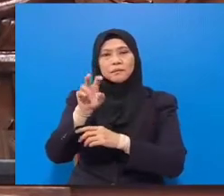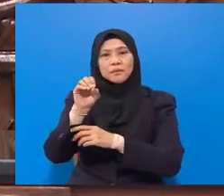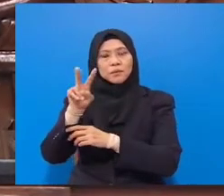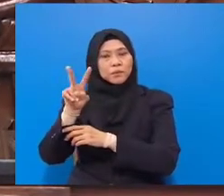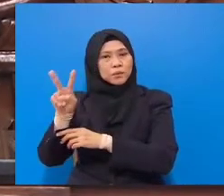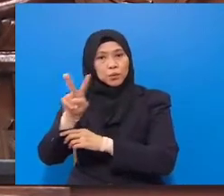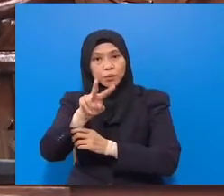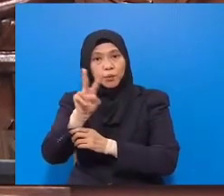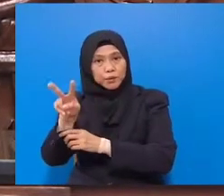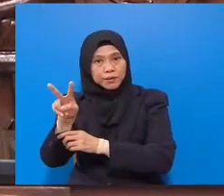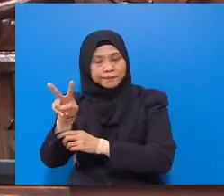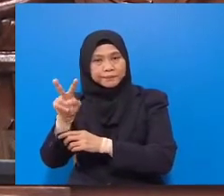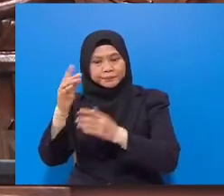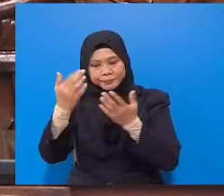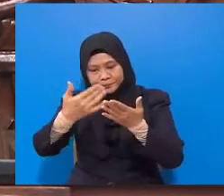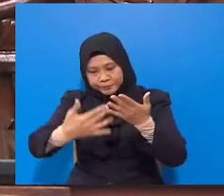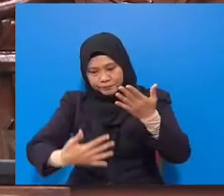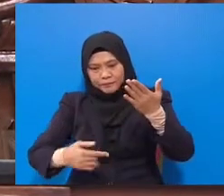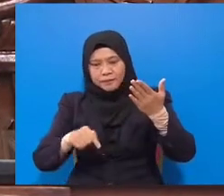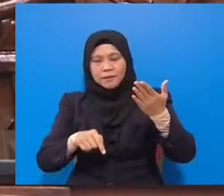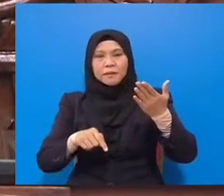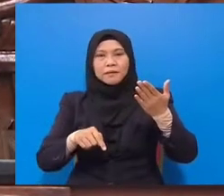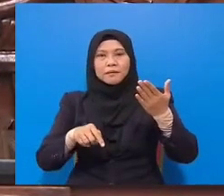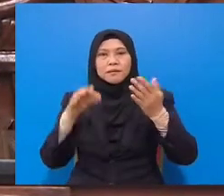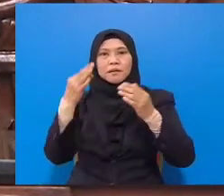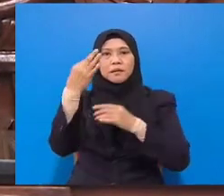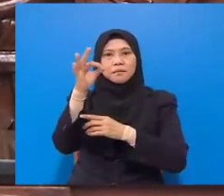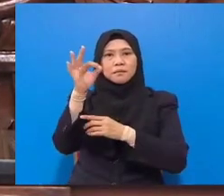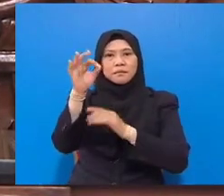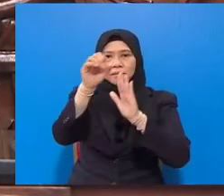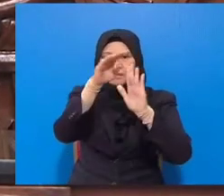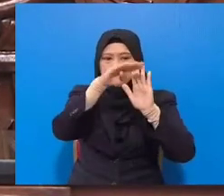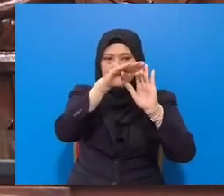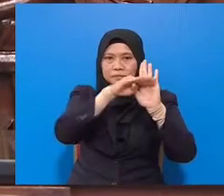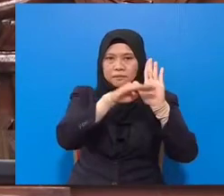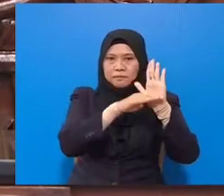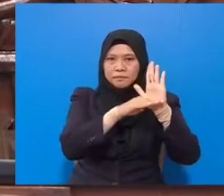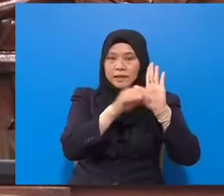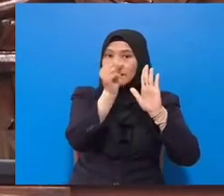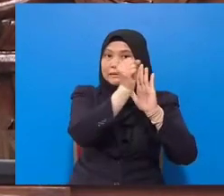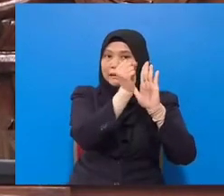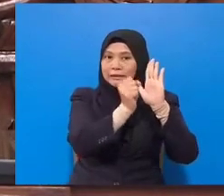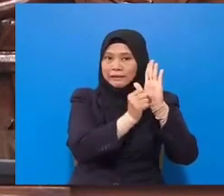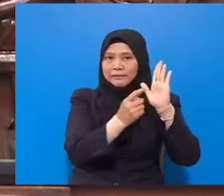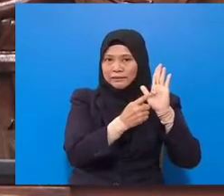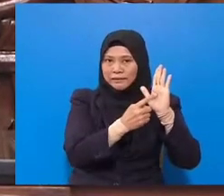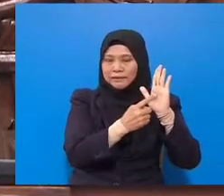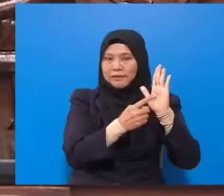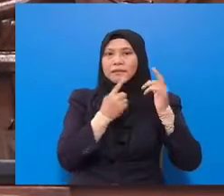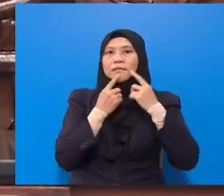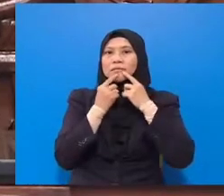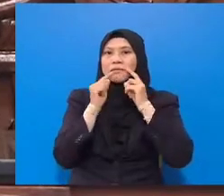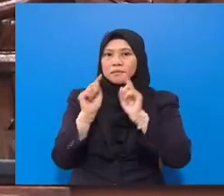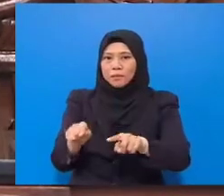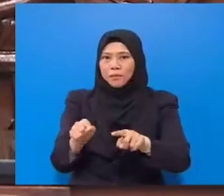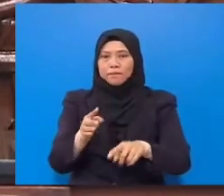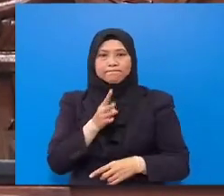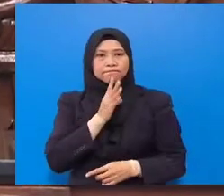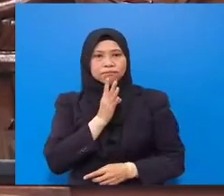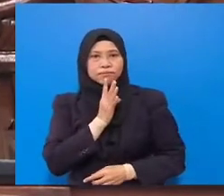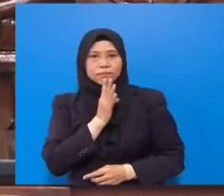yang mengandungi sekitar 19 sarat menjawab soalan-soalan lisan